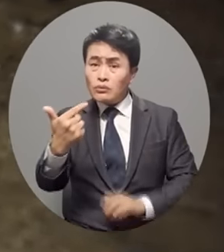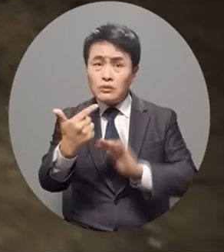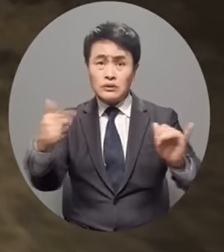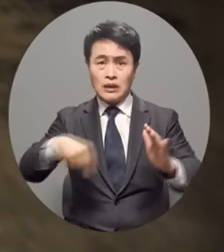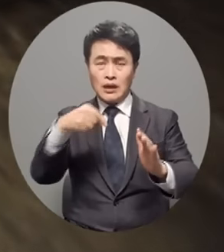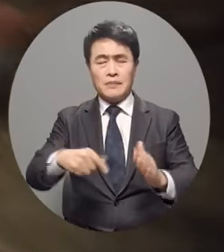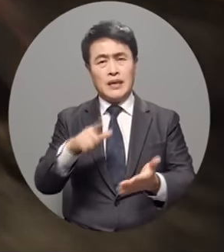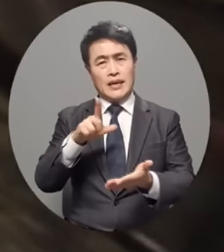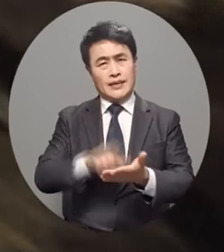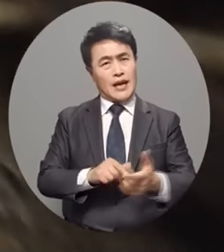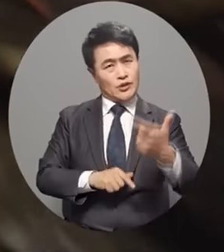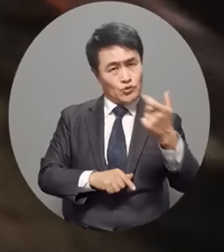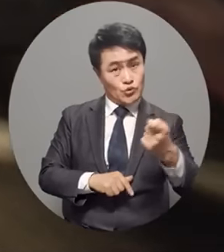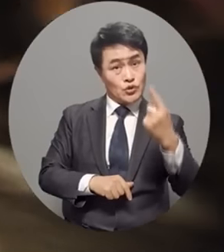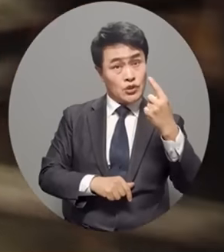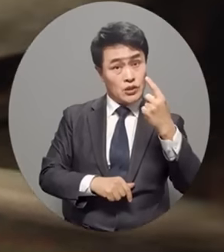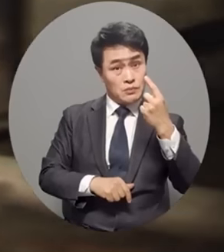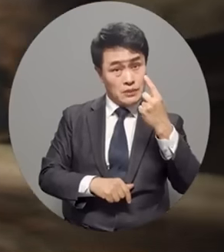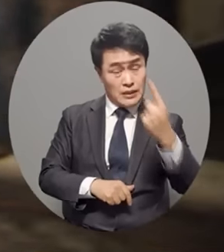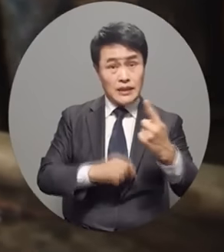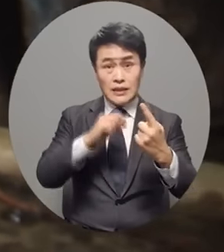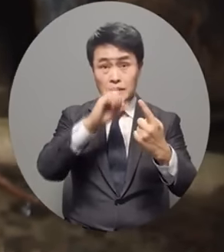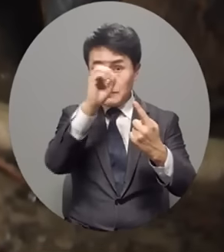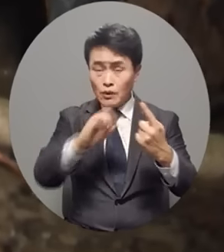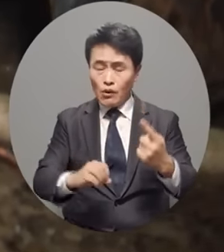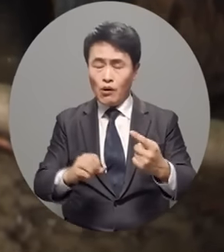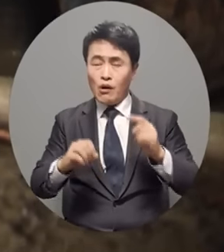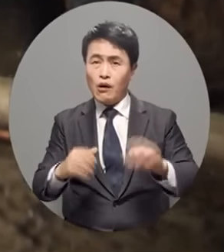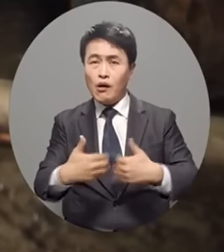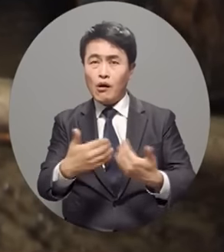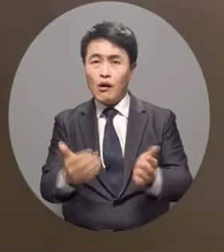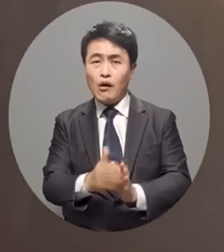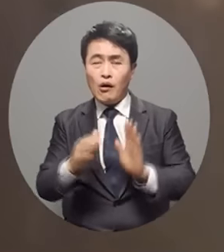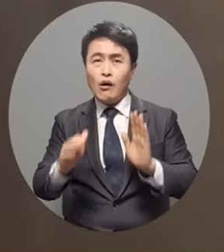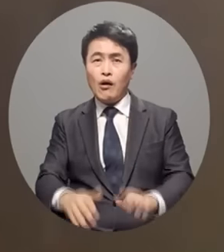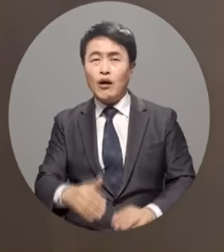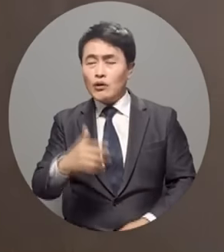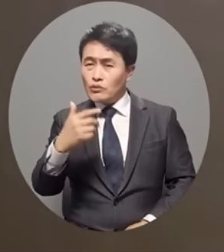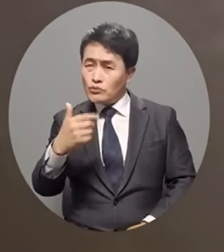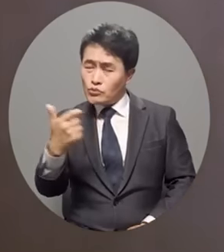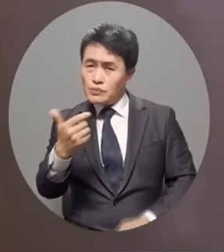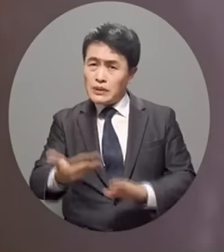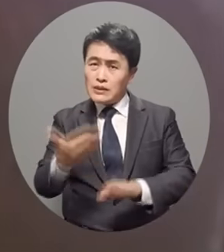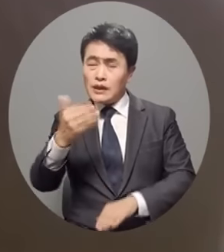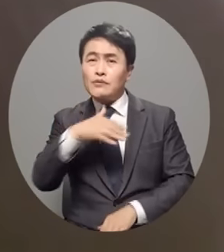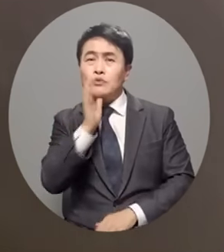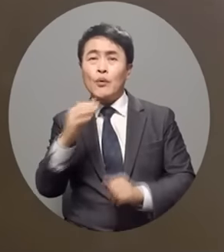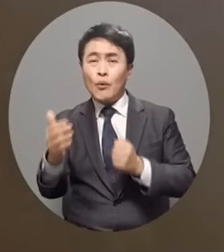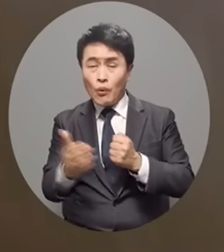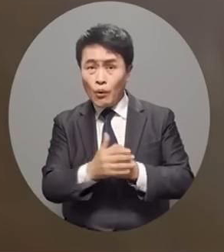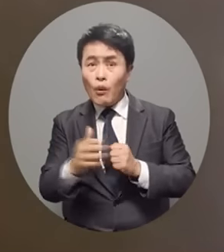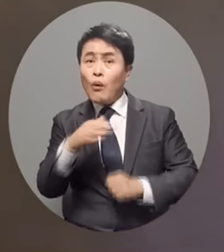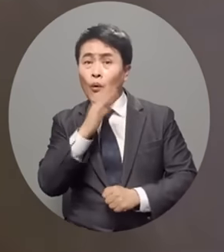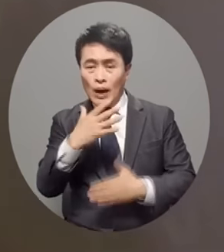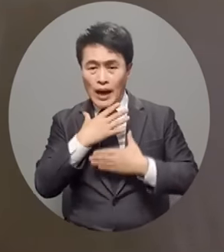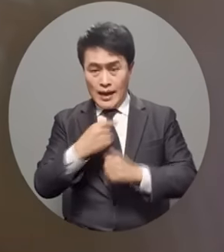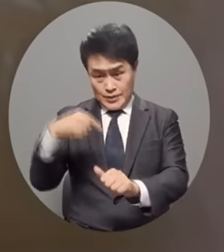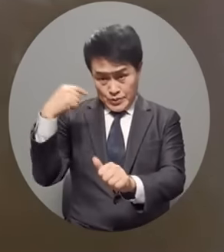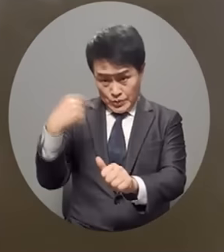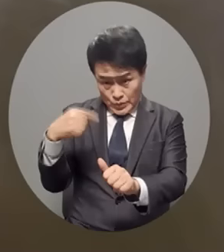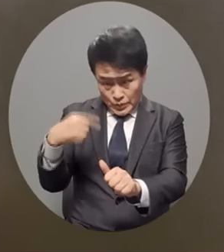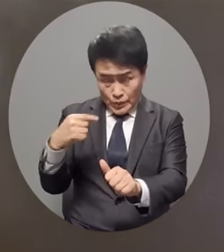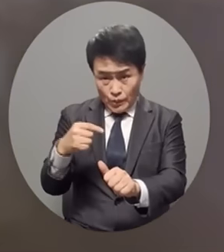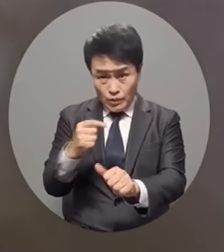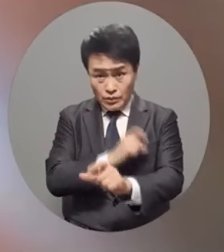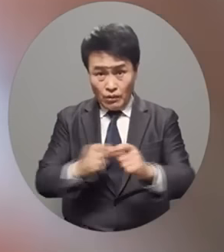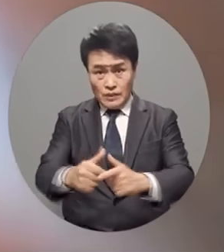약 61%인 22명이 60세 이상 노인이었습니다. 소방당국은 고령층 대상 안전교육을 확대하고